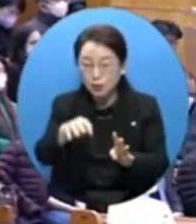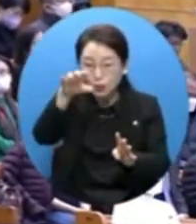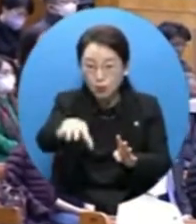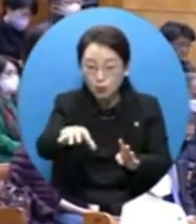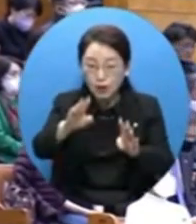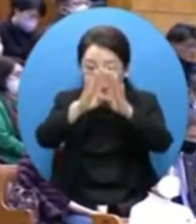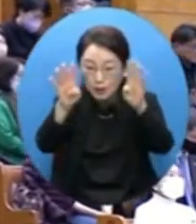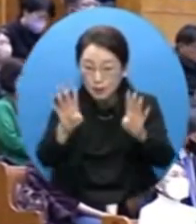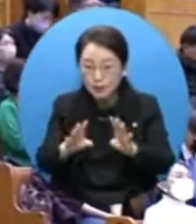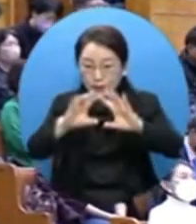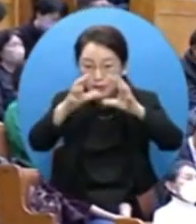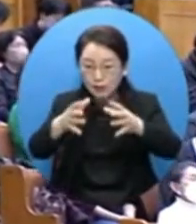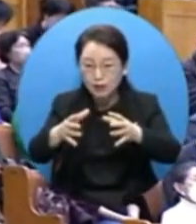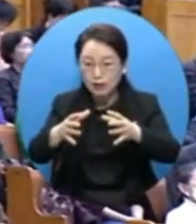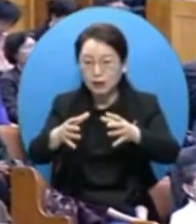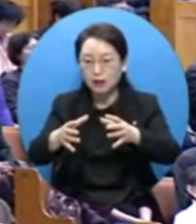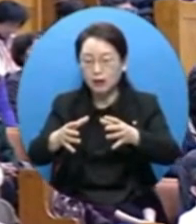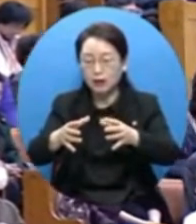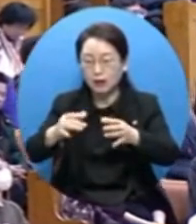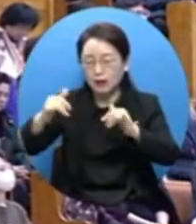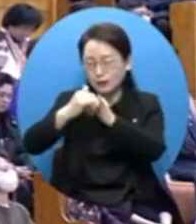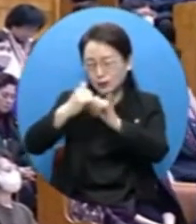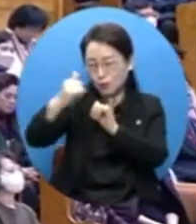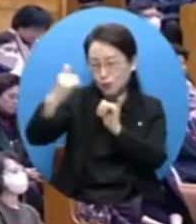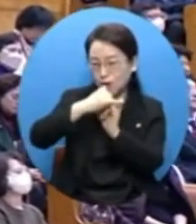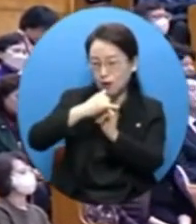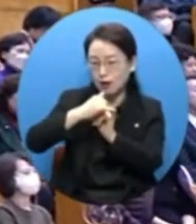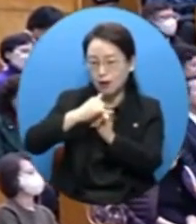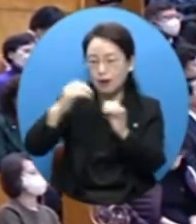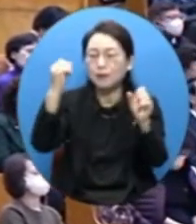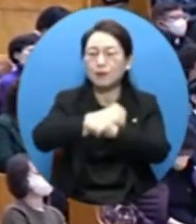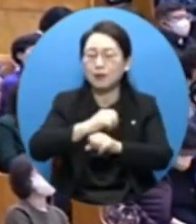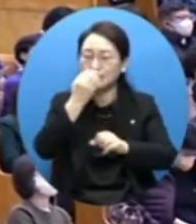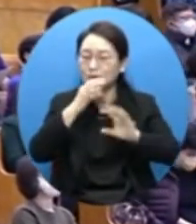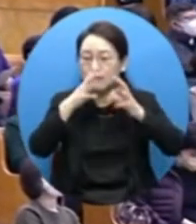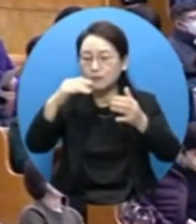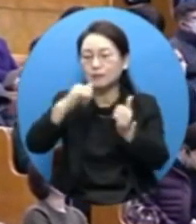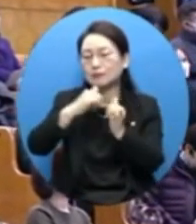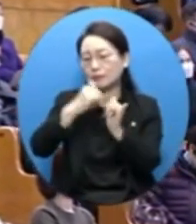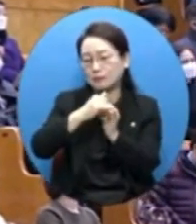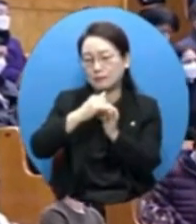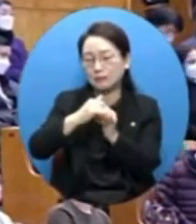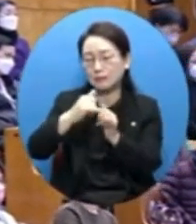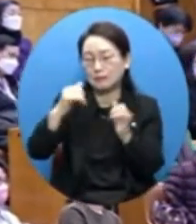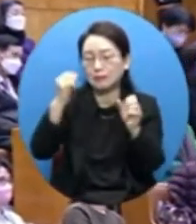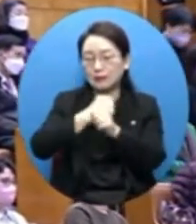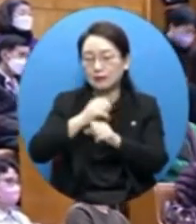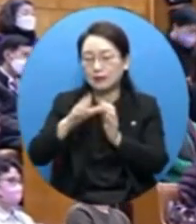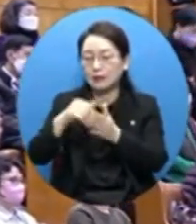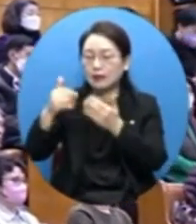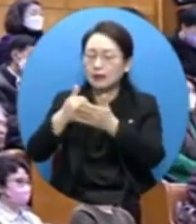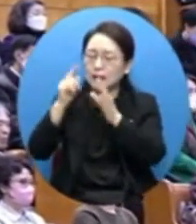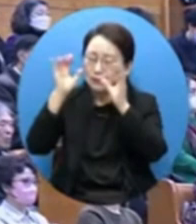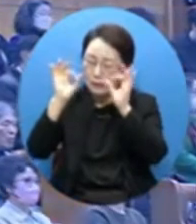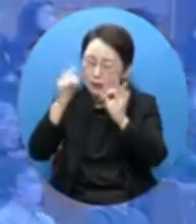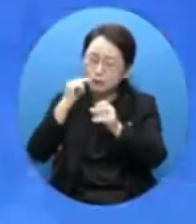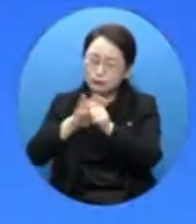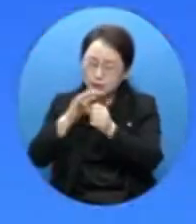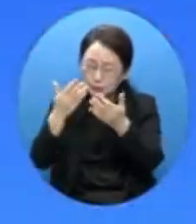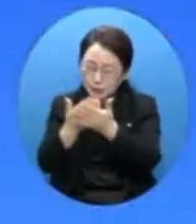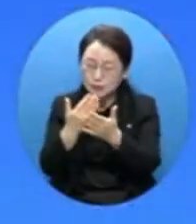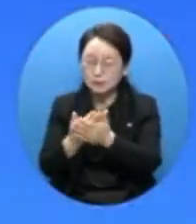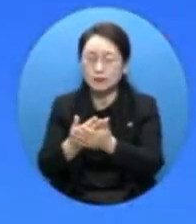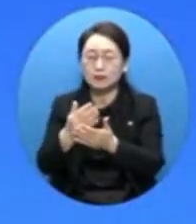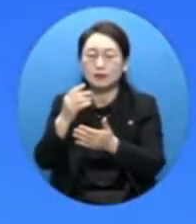때 하나님의 긍휼을 베풀 것을 간절히 주님 앞에 기도드렸습니다. 주여 긍휼을